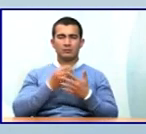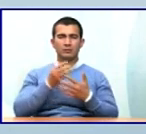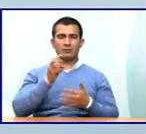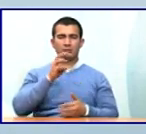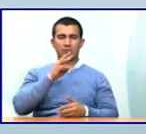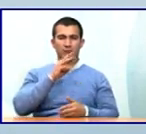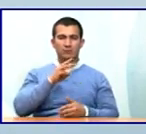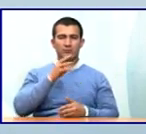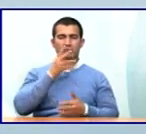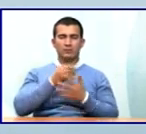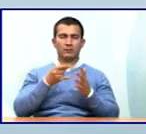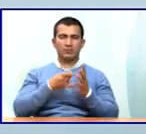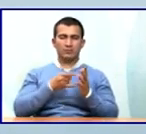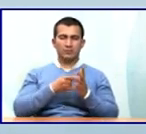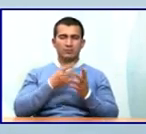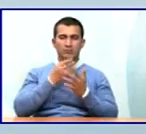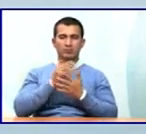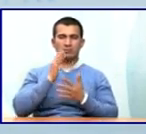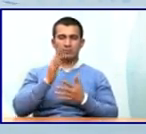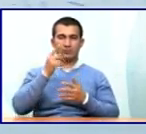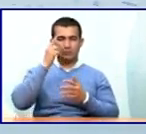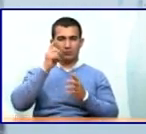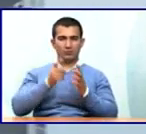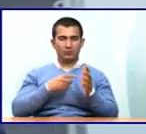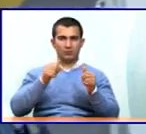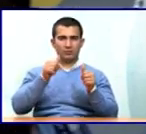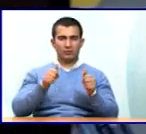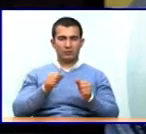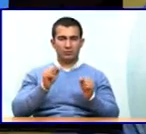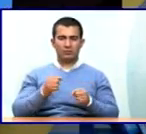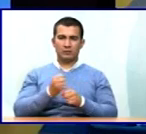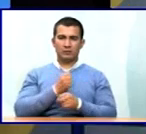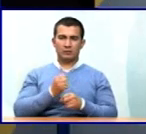induksiya vektorining ifodasini keltirib chiqarishimiz mumkin.